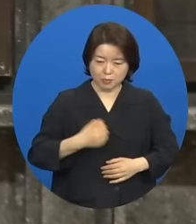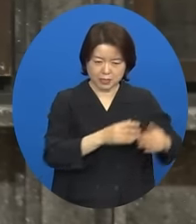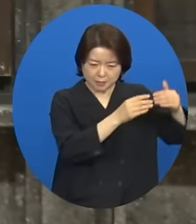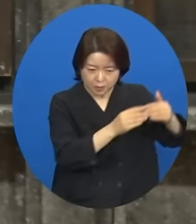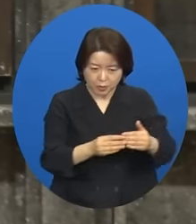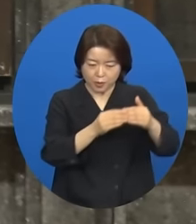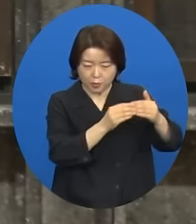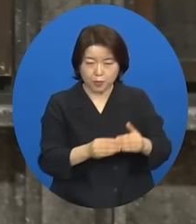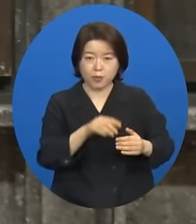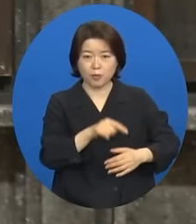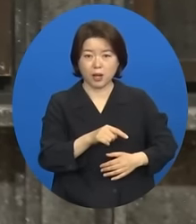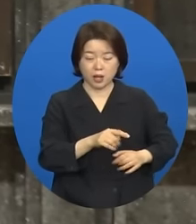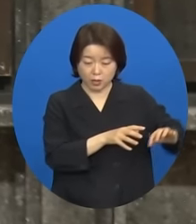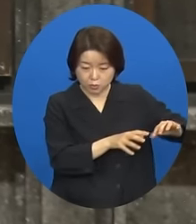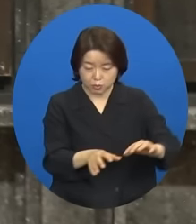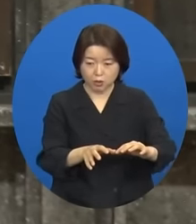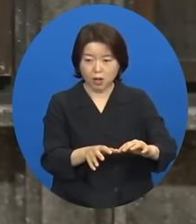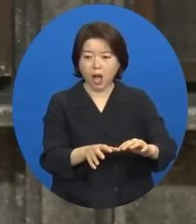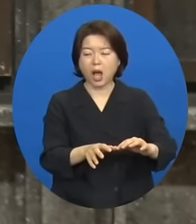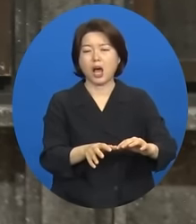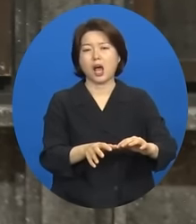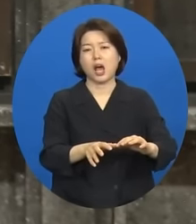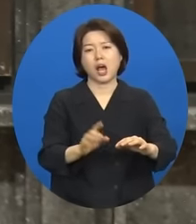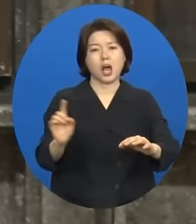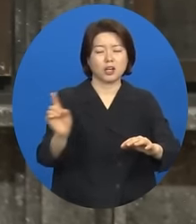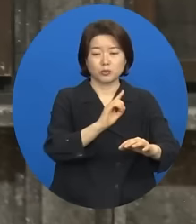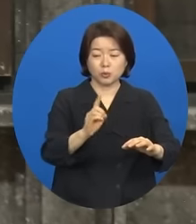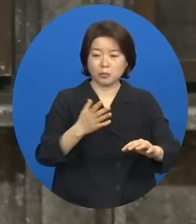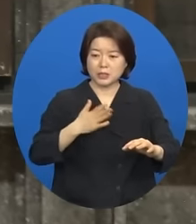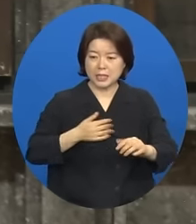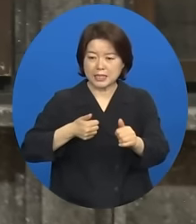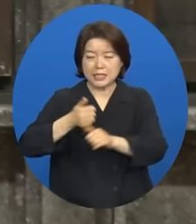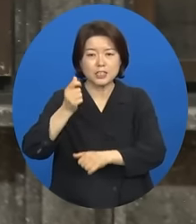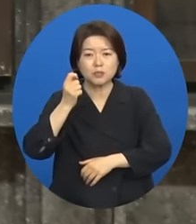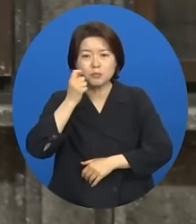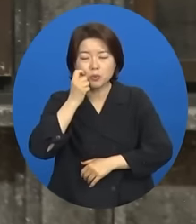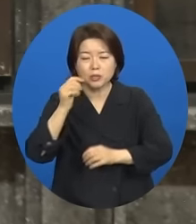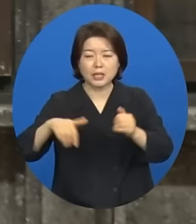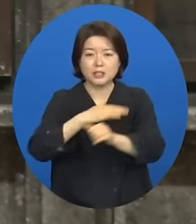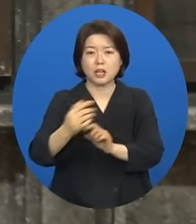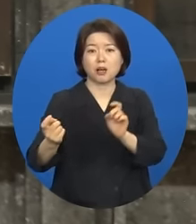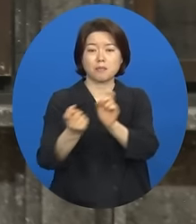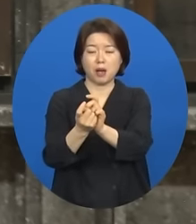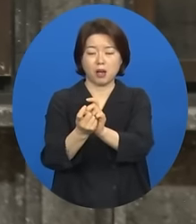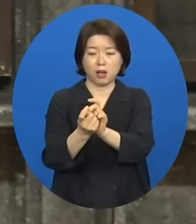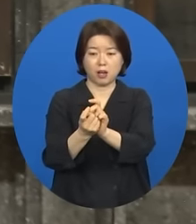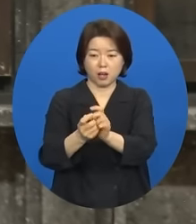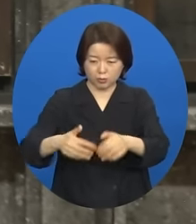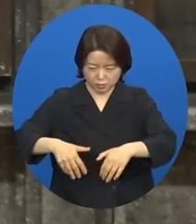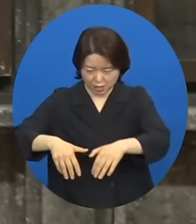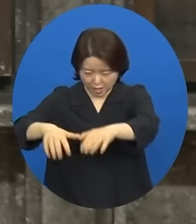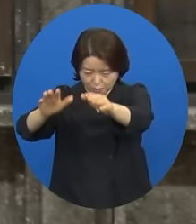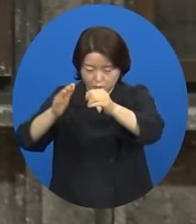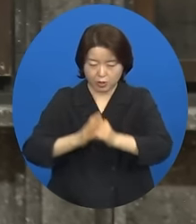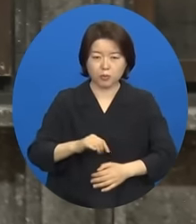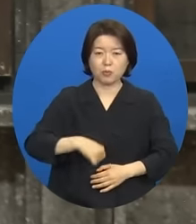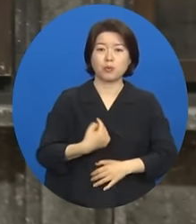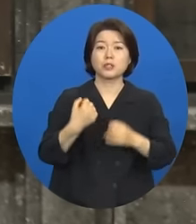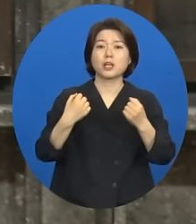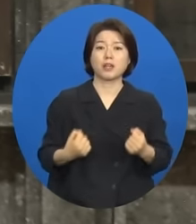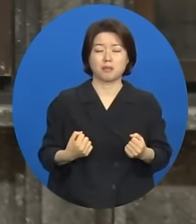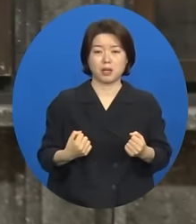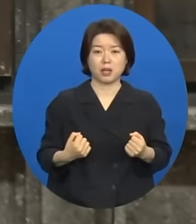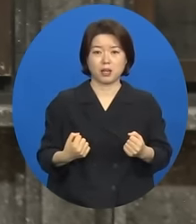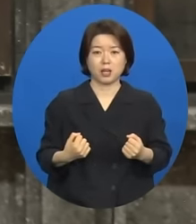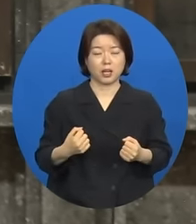왔는데 도무지 이제 본인의 힘으로 이겨낼 수 없는 상황에 마주했고 심지어 홀로 남았네요. 여러분 이